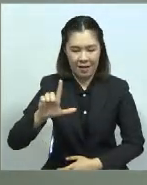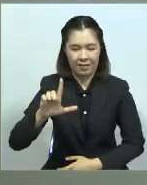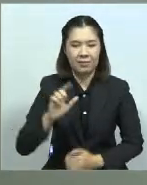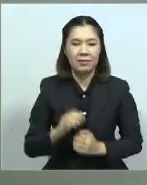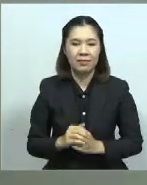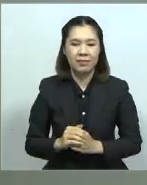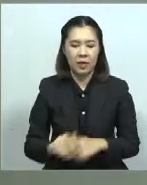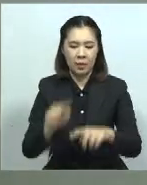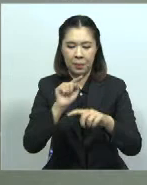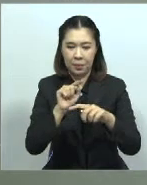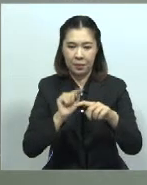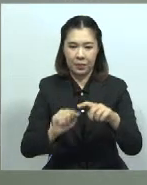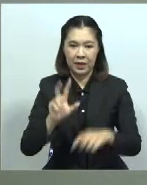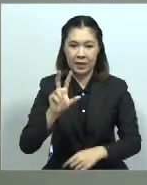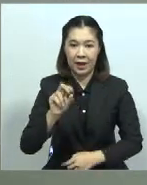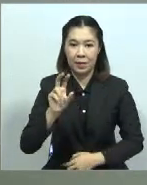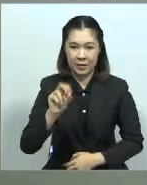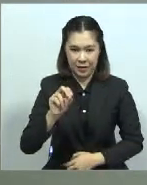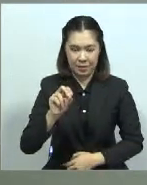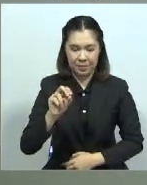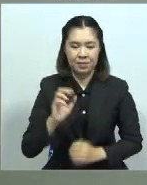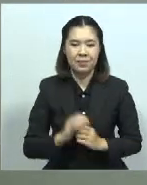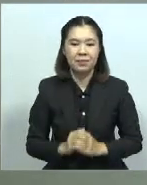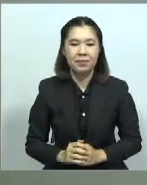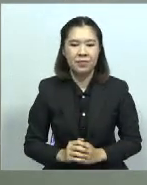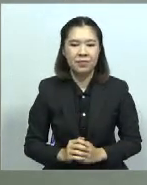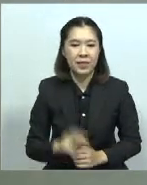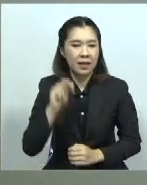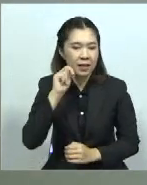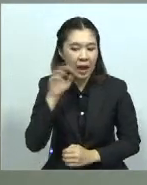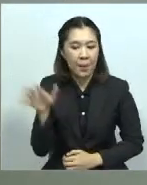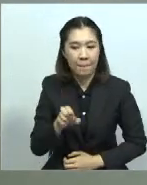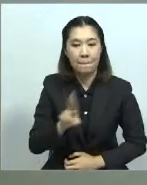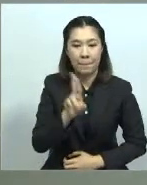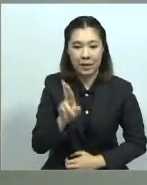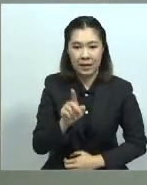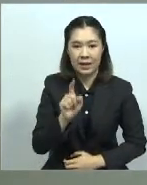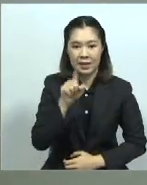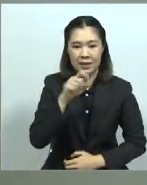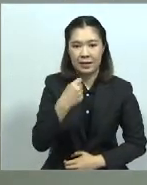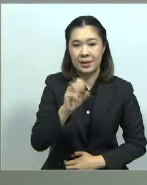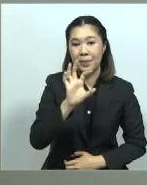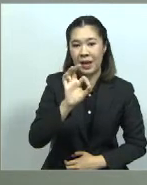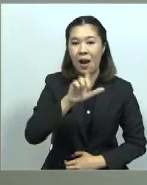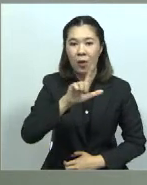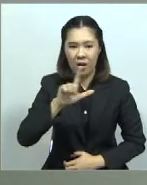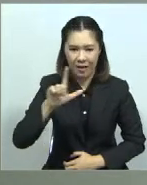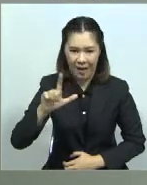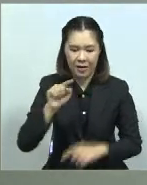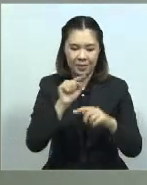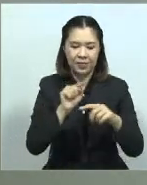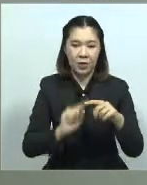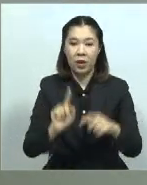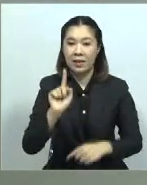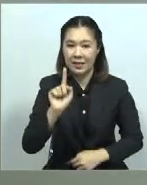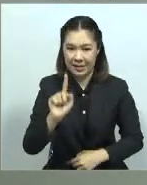บาศก์เมตรหรือคิดเป็นร้อยละ30ของความจุอ่างโดยมีน้ำใช้การได้จริง19ล้านลูกบาศก์เมตรค่ะหรือว่าคิดเป็นร้อ